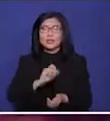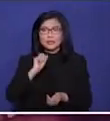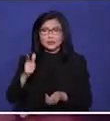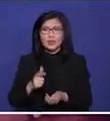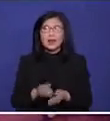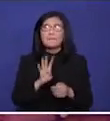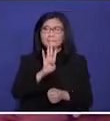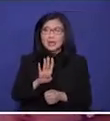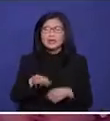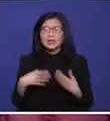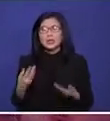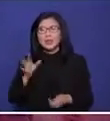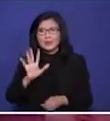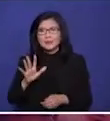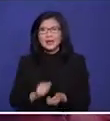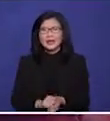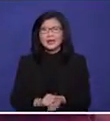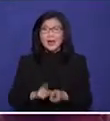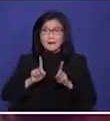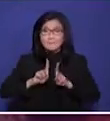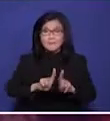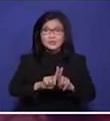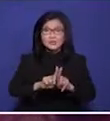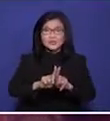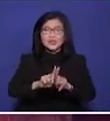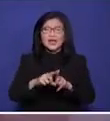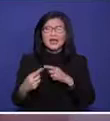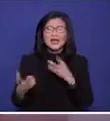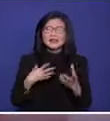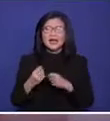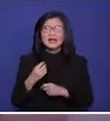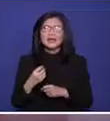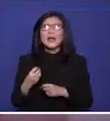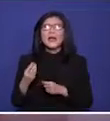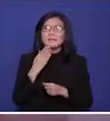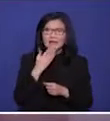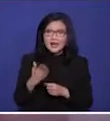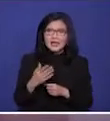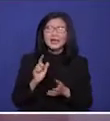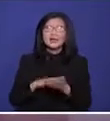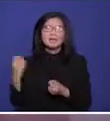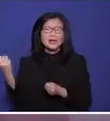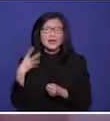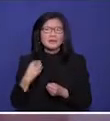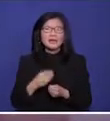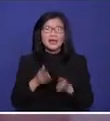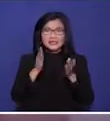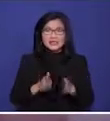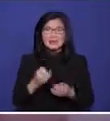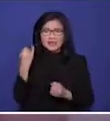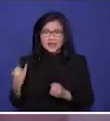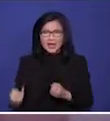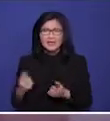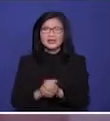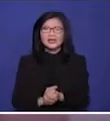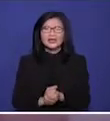maupun kelima, para paslon akan saling bertanya, kemudian menanggapi jawaban, dan pada segmen keenam atau terakhir, paslon